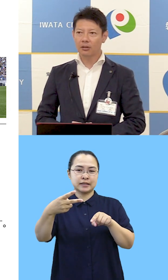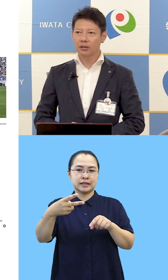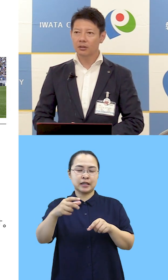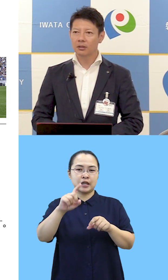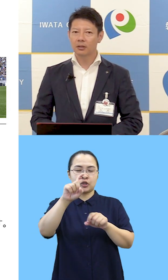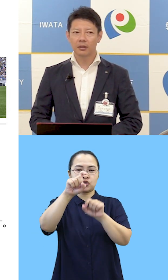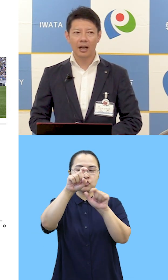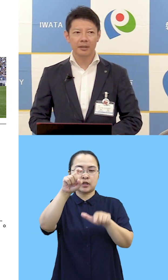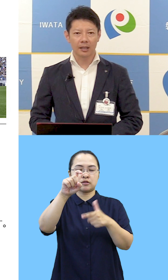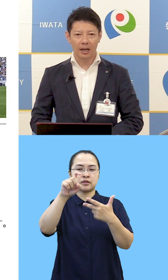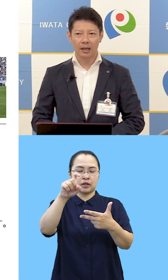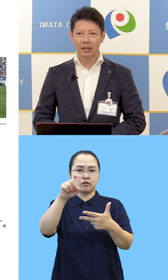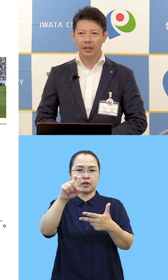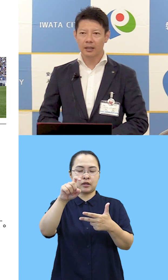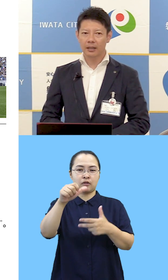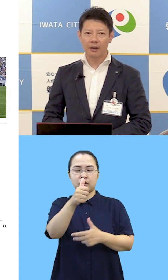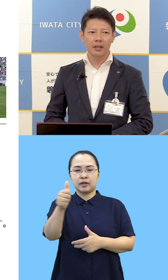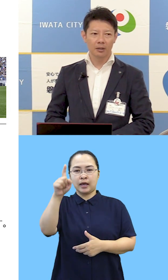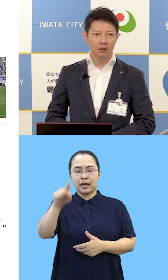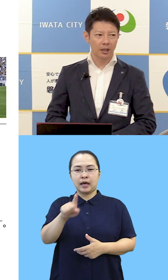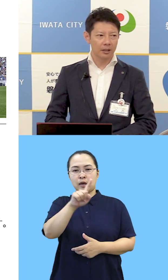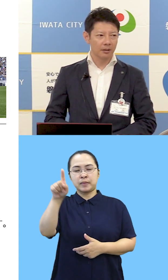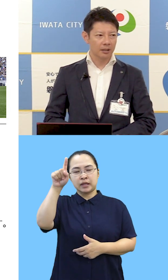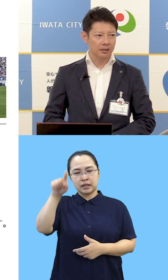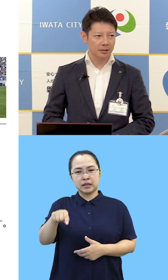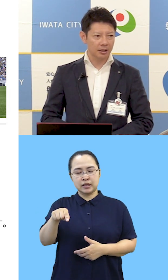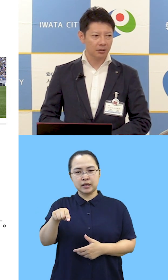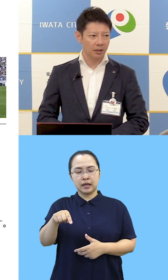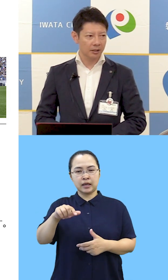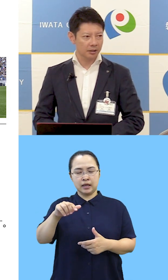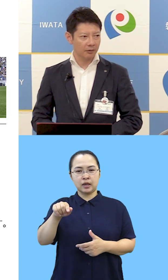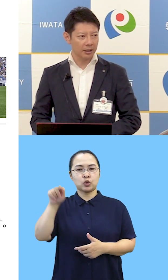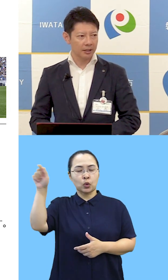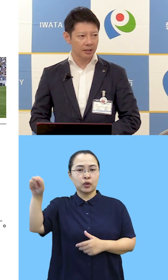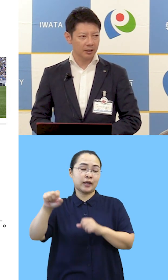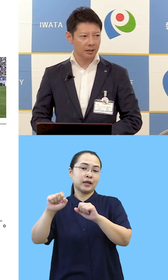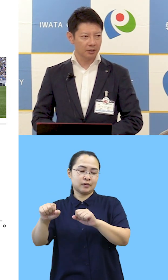月7日のダービーがアウェーで行われるわけですが、チケットの話が話題になっている